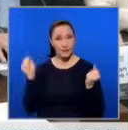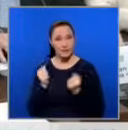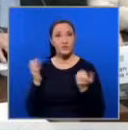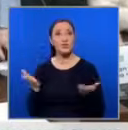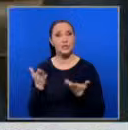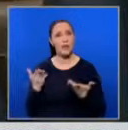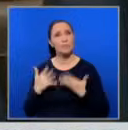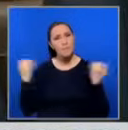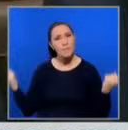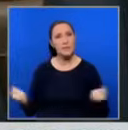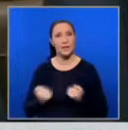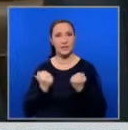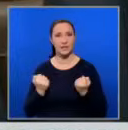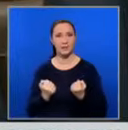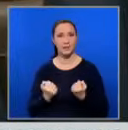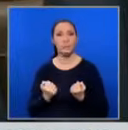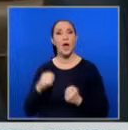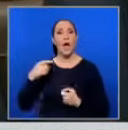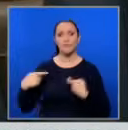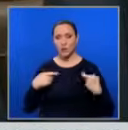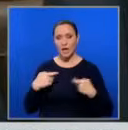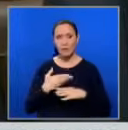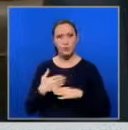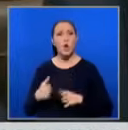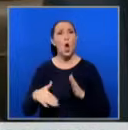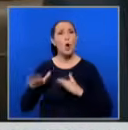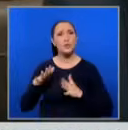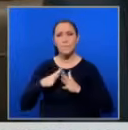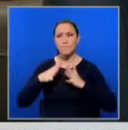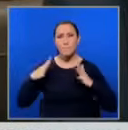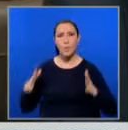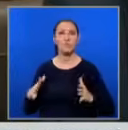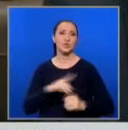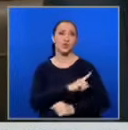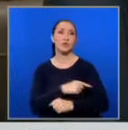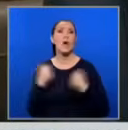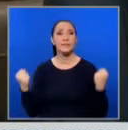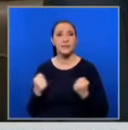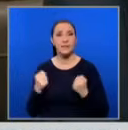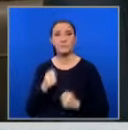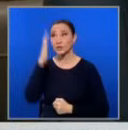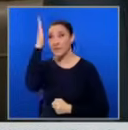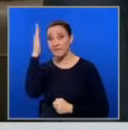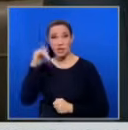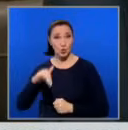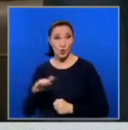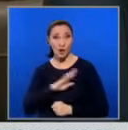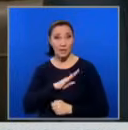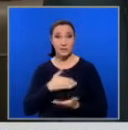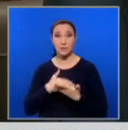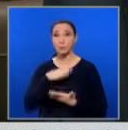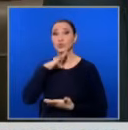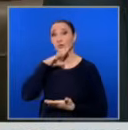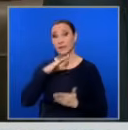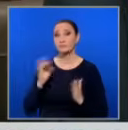станат по-интензивни. Войната продължава с още по-голяма сила и интензивност на север и на юг в Газа, за да постигнем